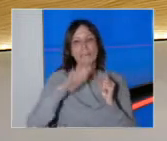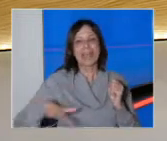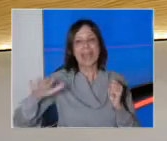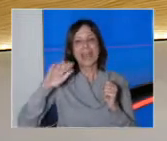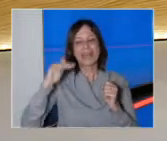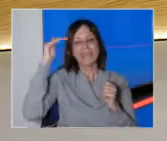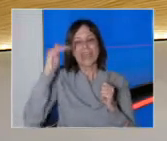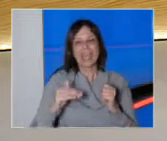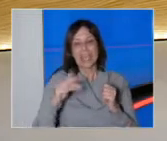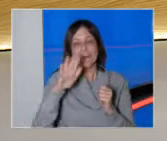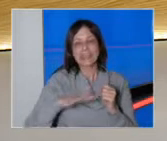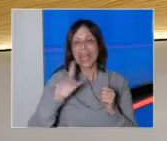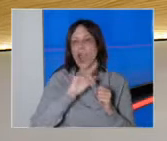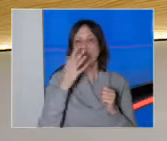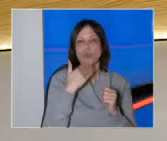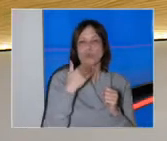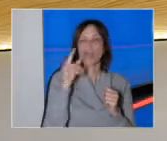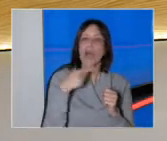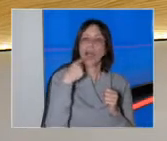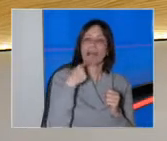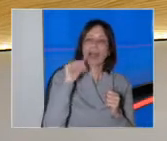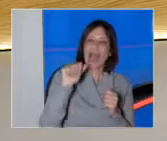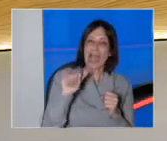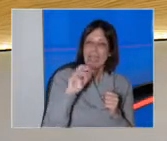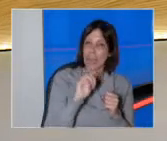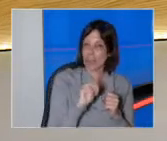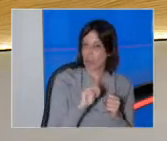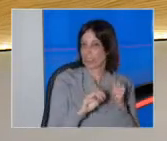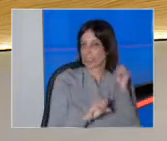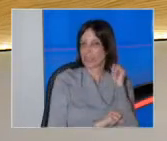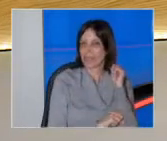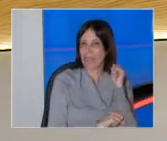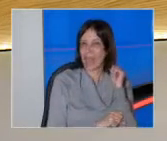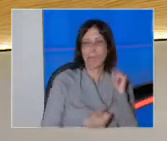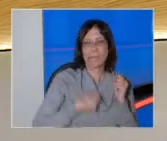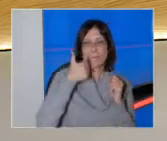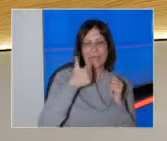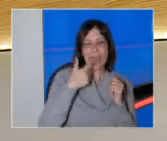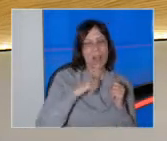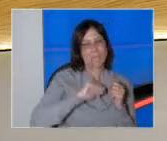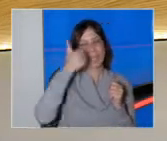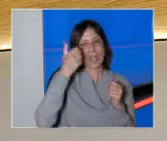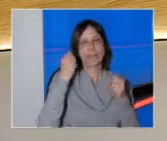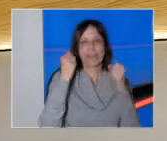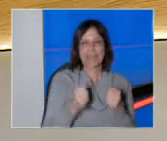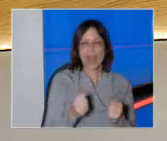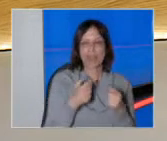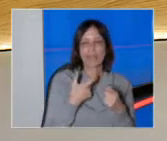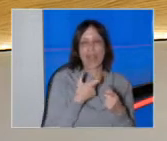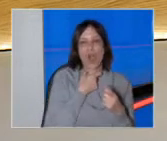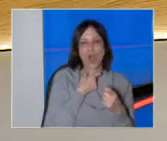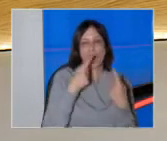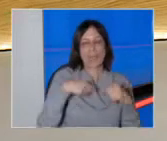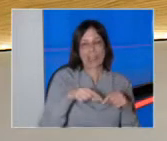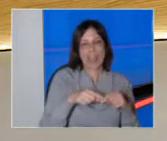וירידה במגזר הלא יהודי. כך טען אריה מור, סמנכ"ל ומנהל אגף בכיר בביטחון וחירום בוועדת החינוך,